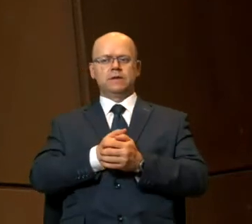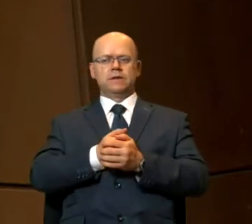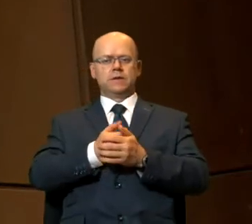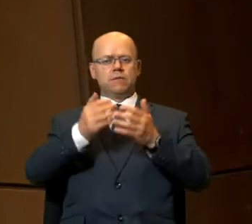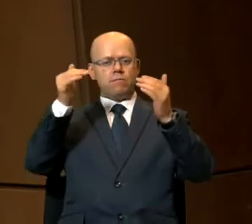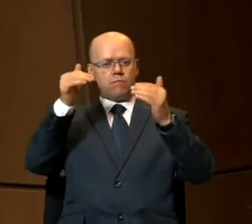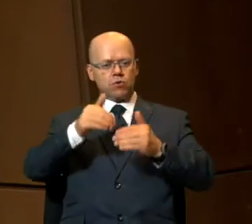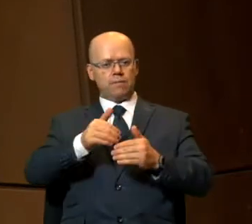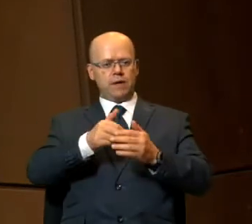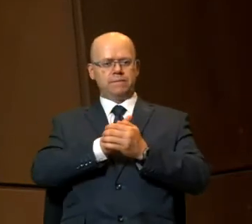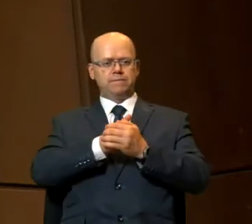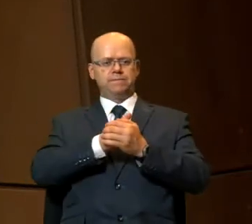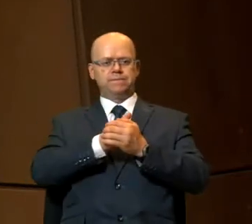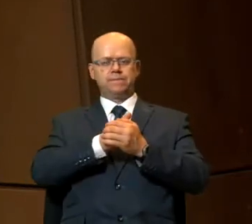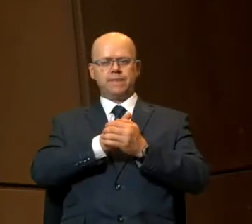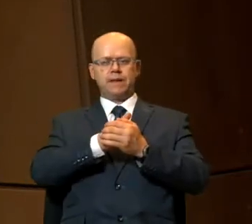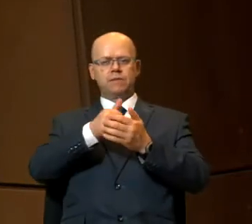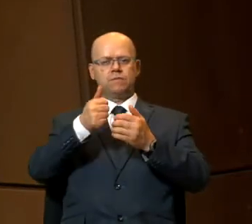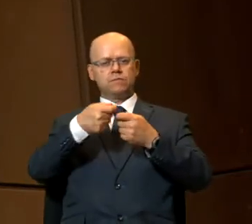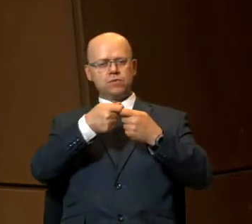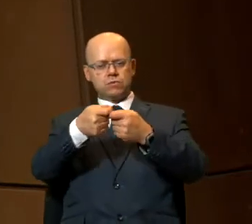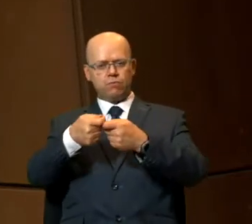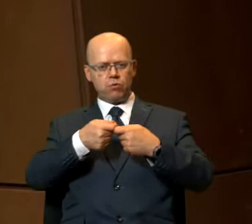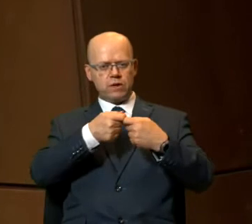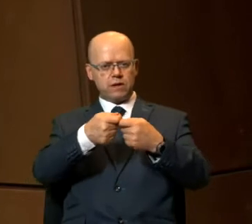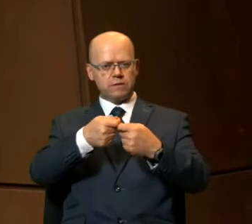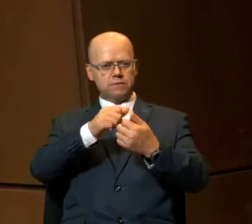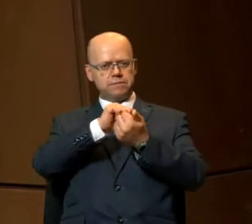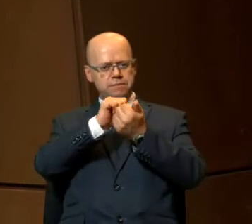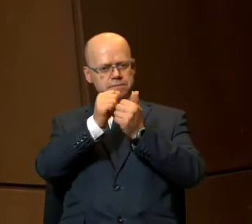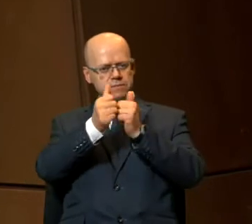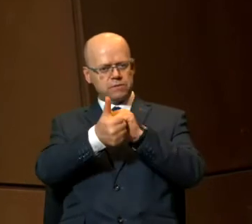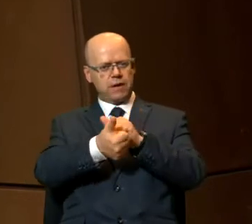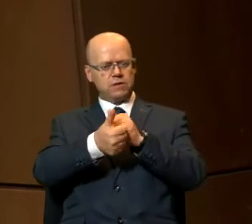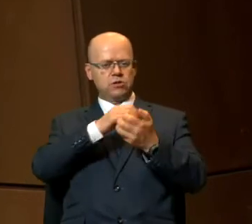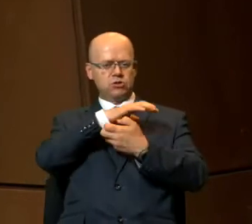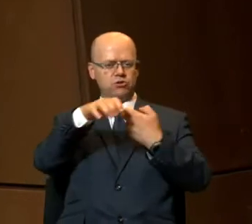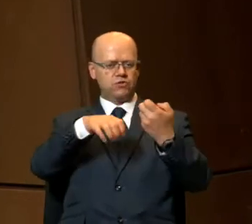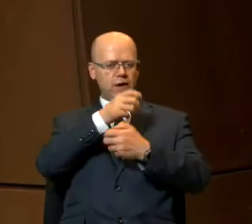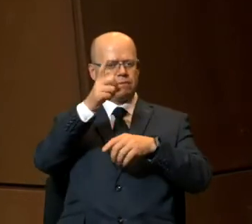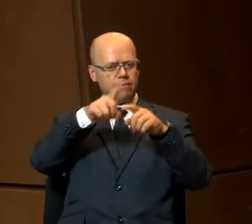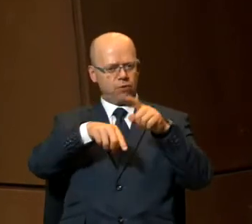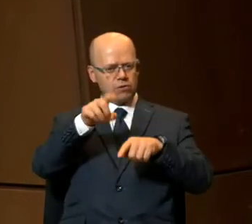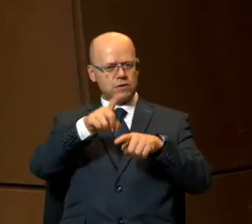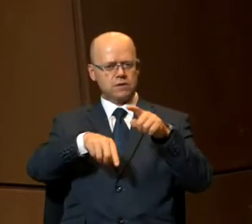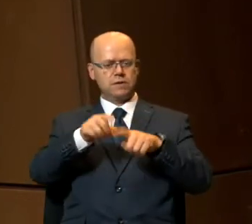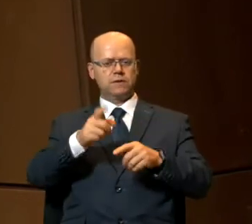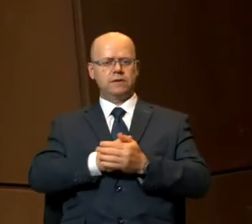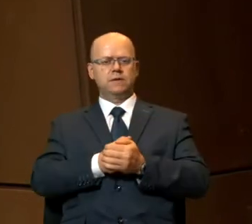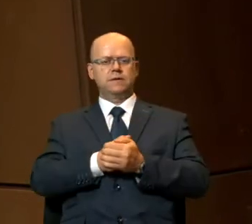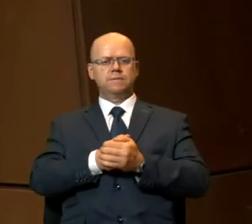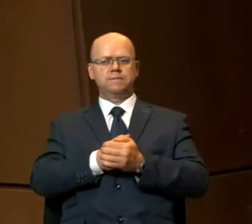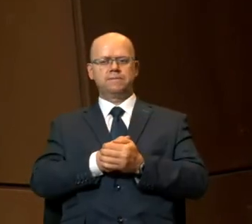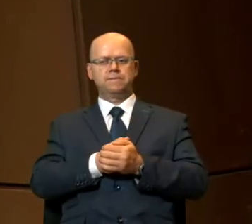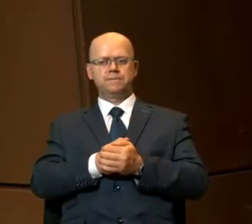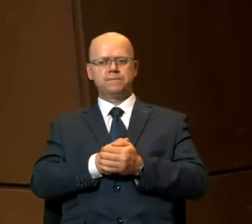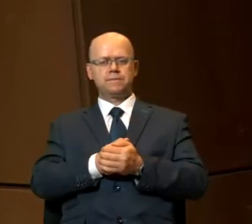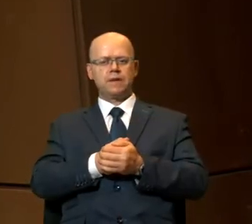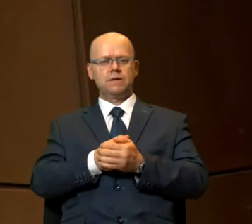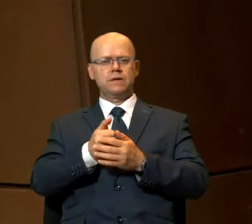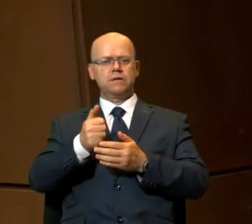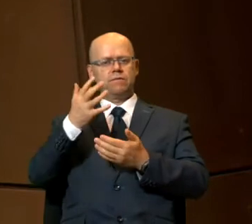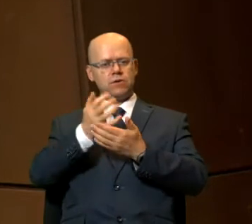możemy przekształcić i wspólnie zmienić świat polityczny. Jeżeli weźmiemy polityczną